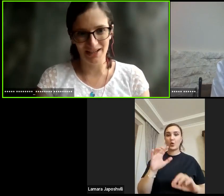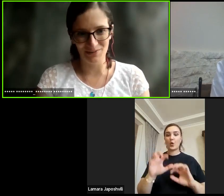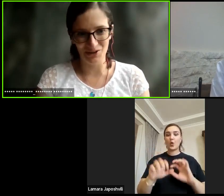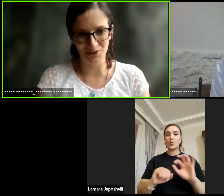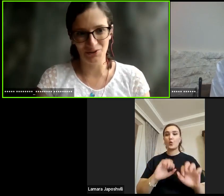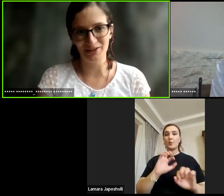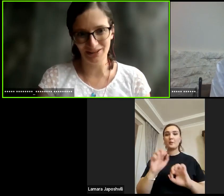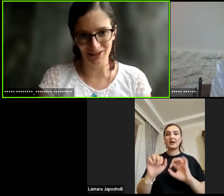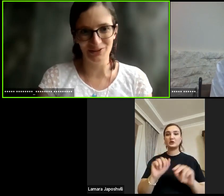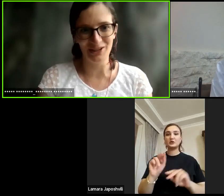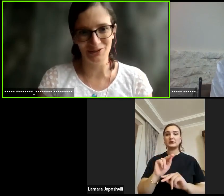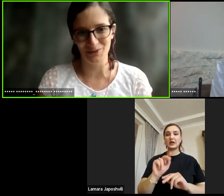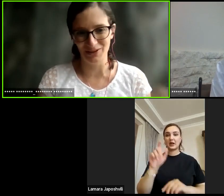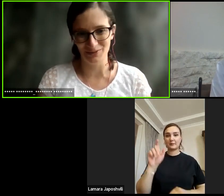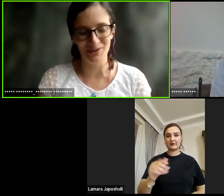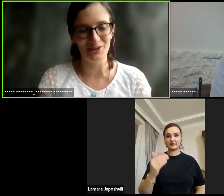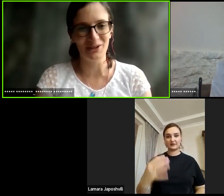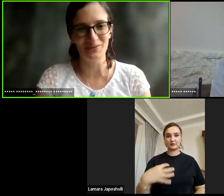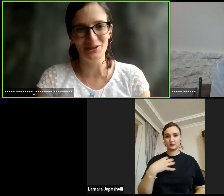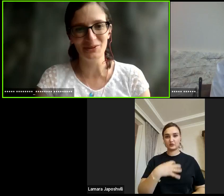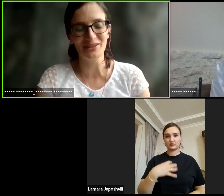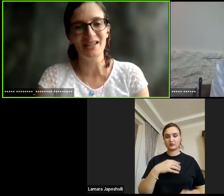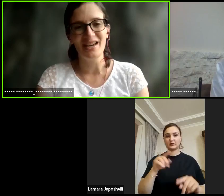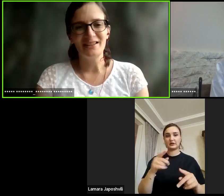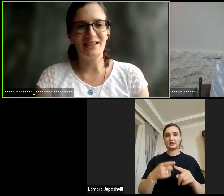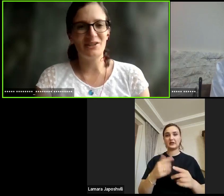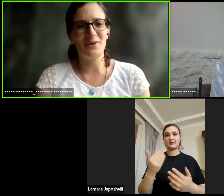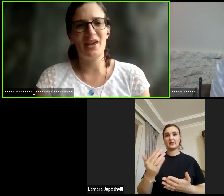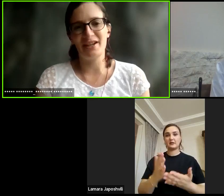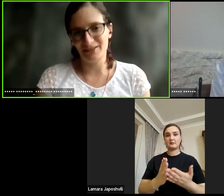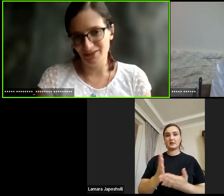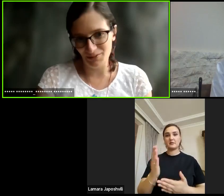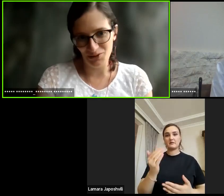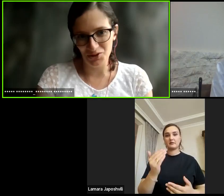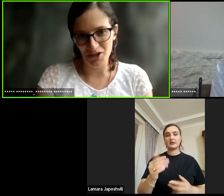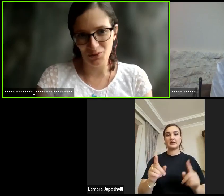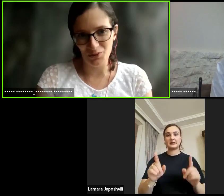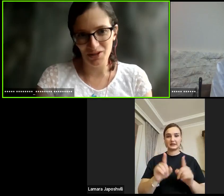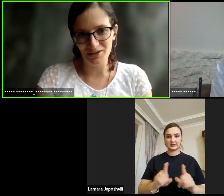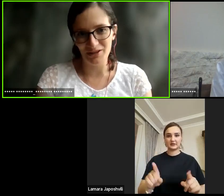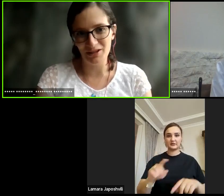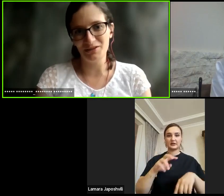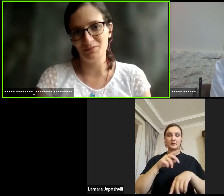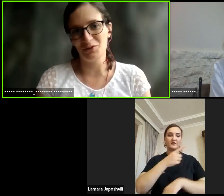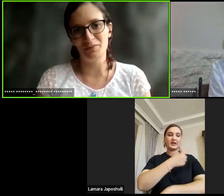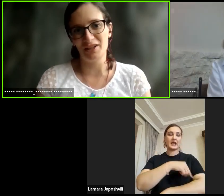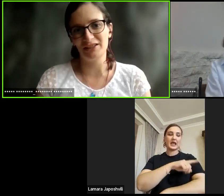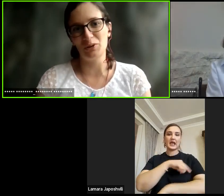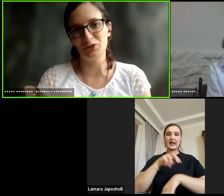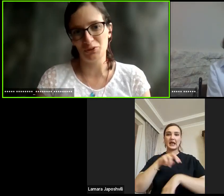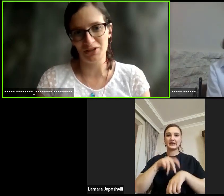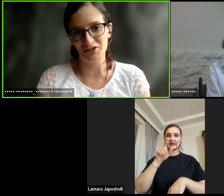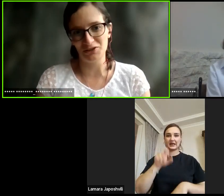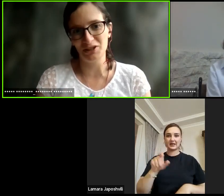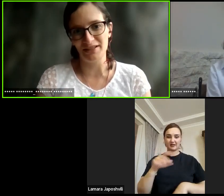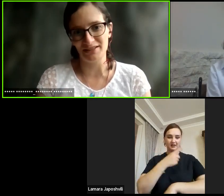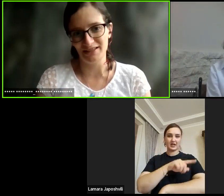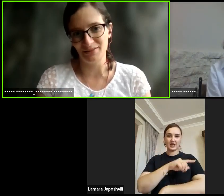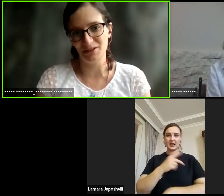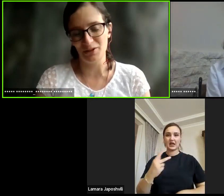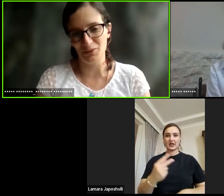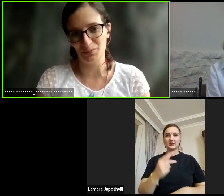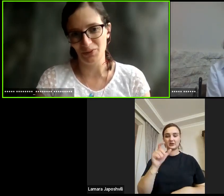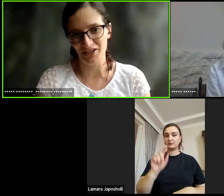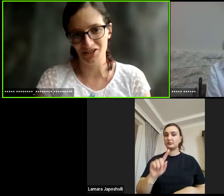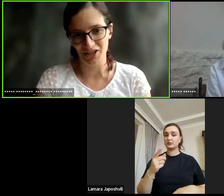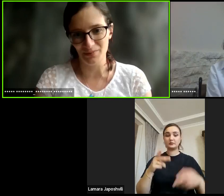თერაპევტისთვის ძალიან მნიშვნელოვანია თეონა ეს თქვენი მიმართულებისთვის და ასევე ექთნებიც თუ შემოგვიერთდებათ, იმიტომ რომ მაგალითად პოსტოპერაციულად